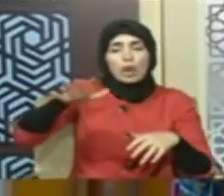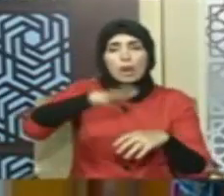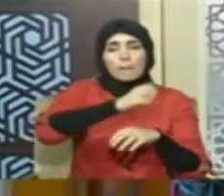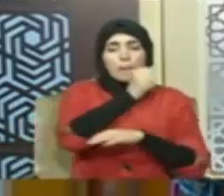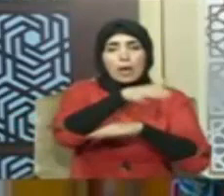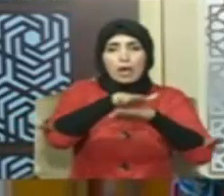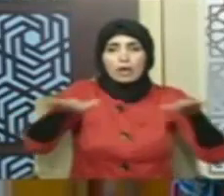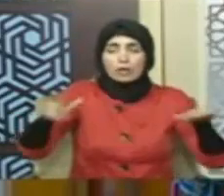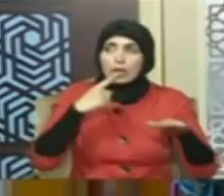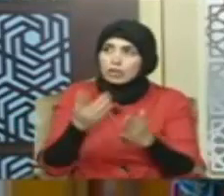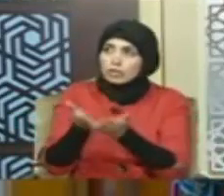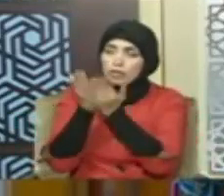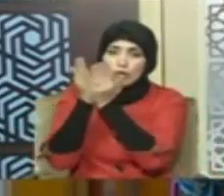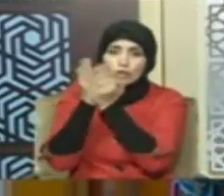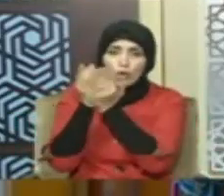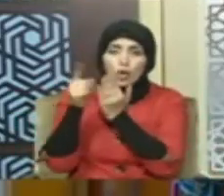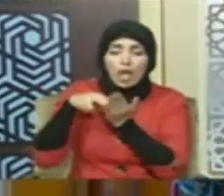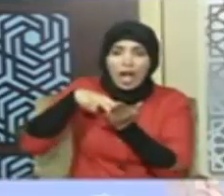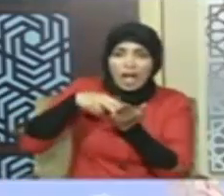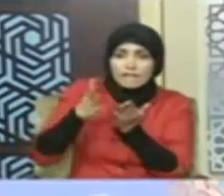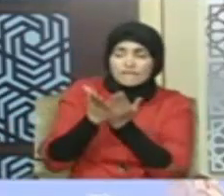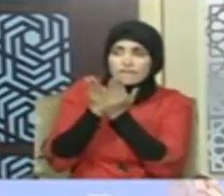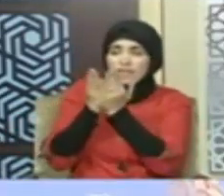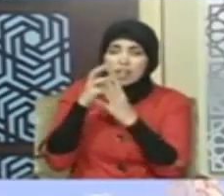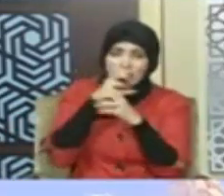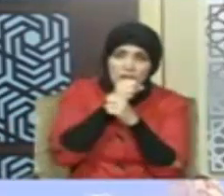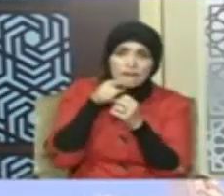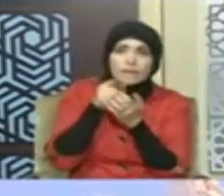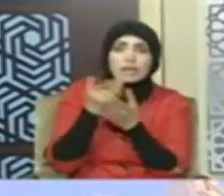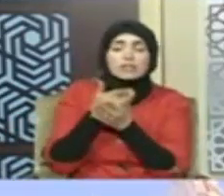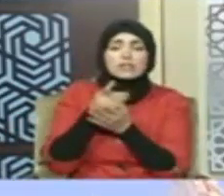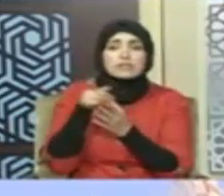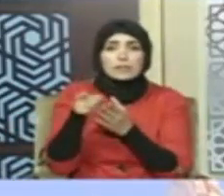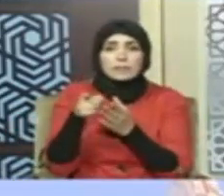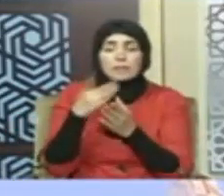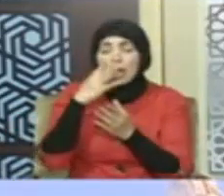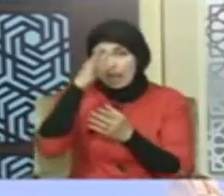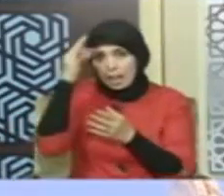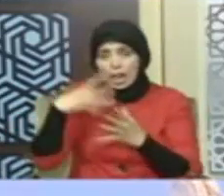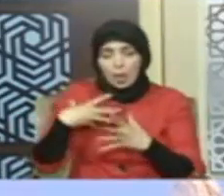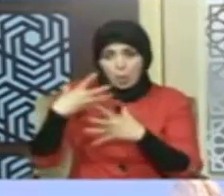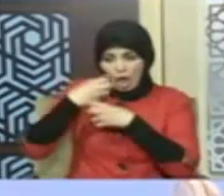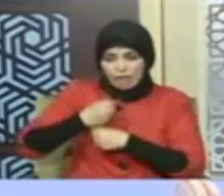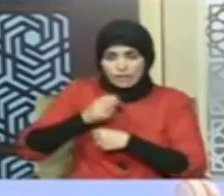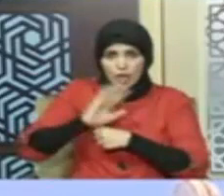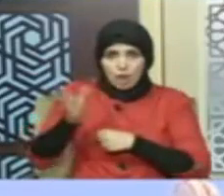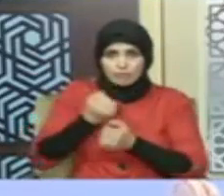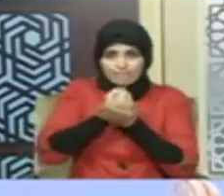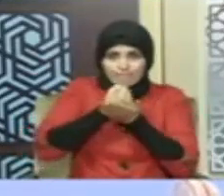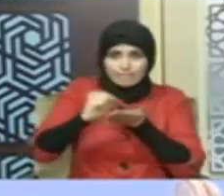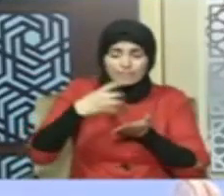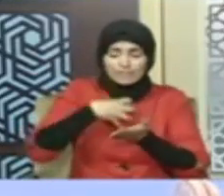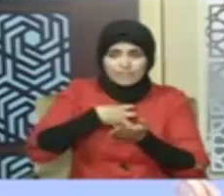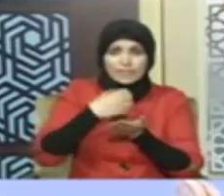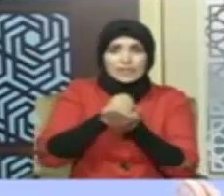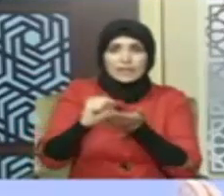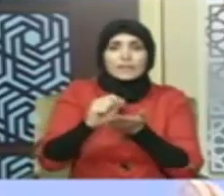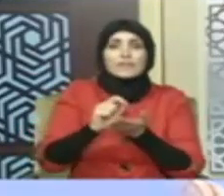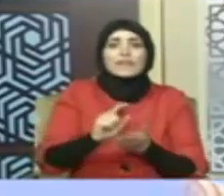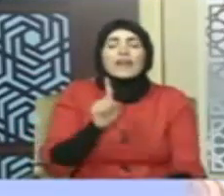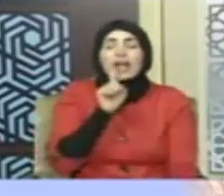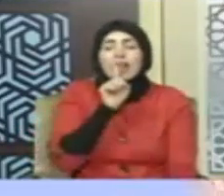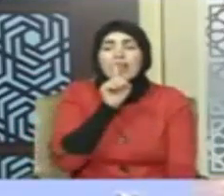تدعونه تضرعا وخفية لئن أنجانا من هذه لنكونن